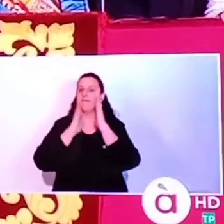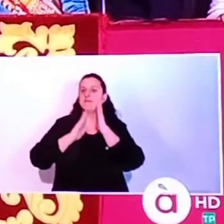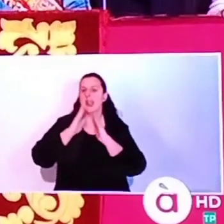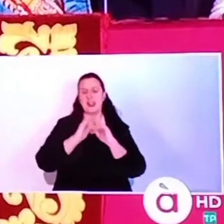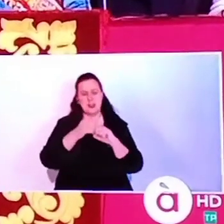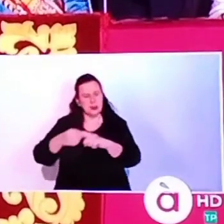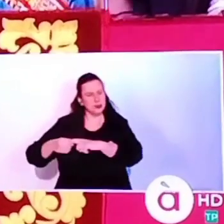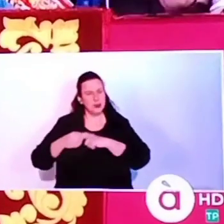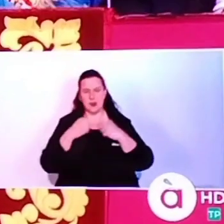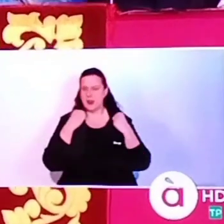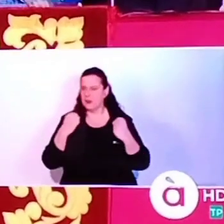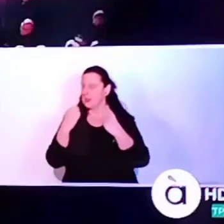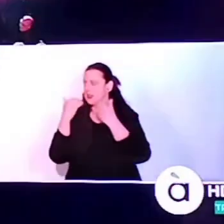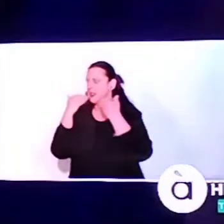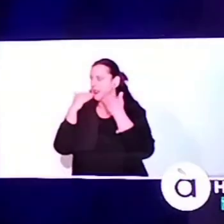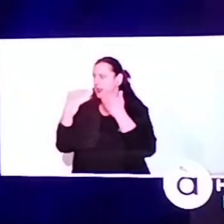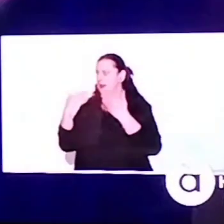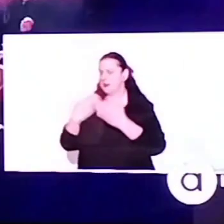tots.